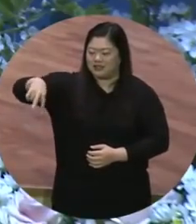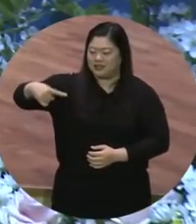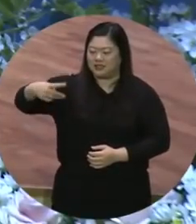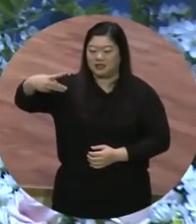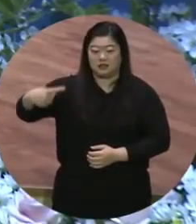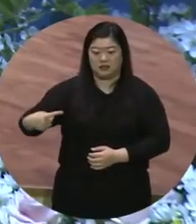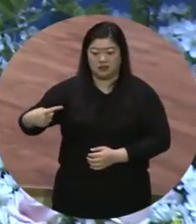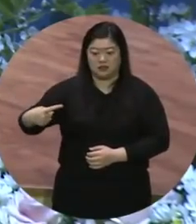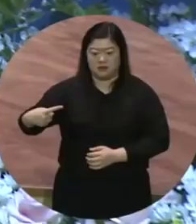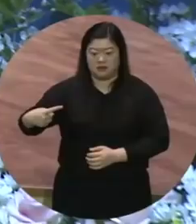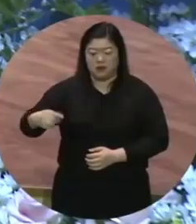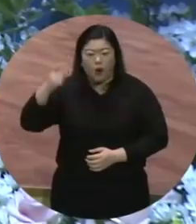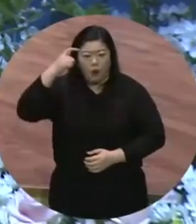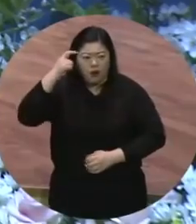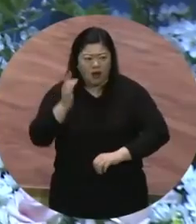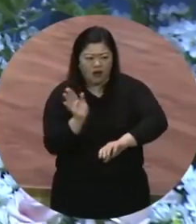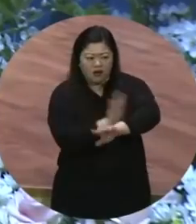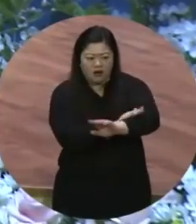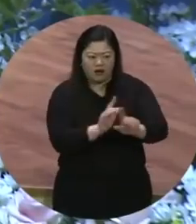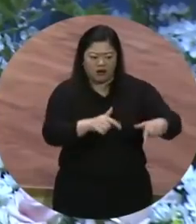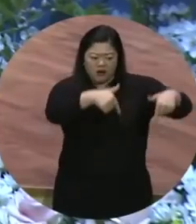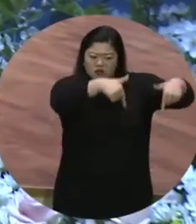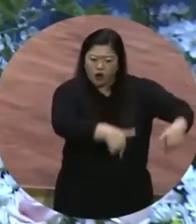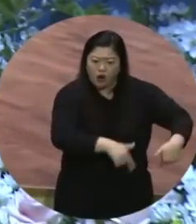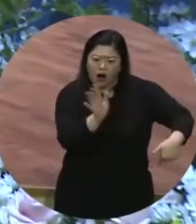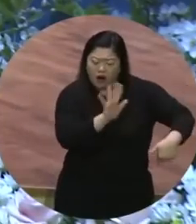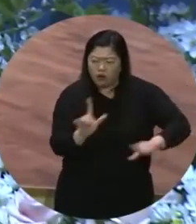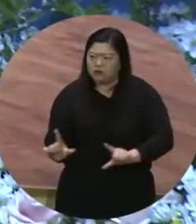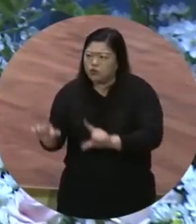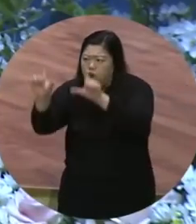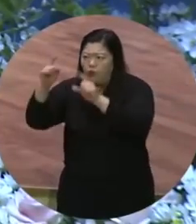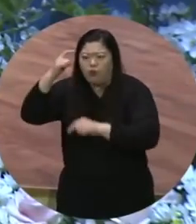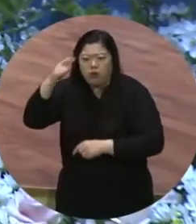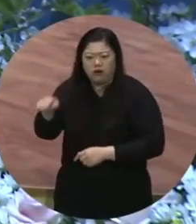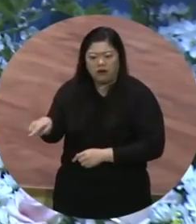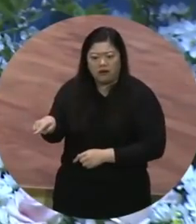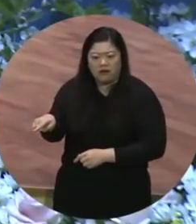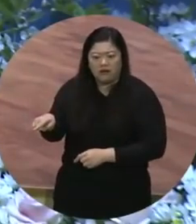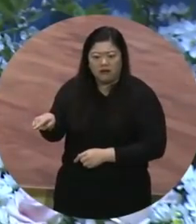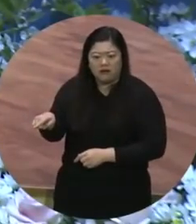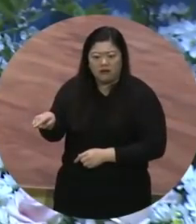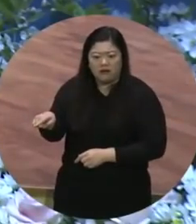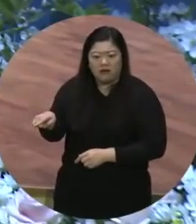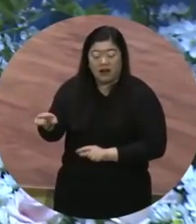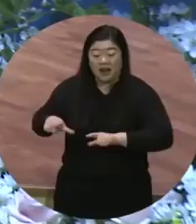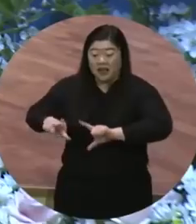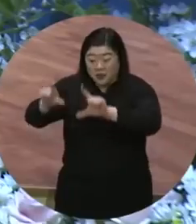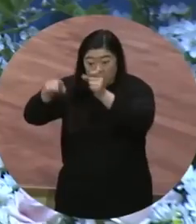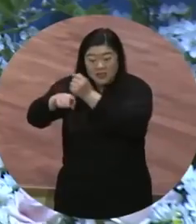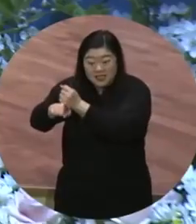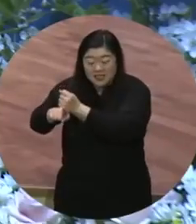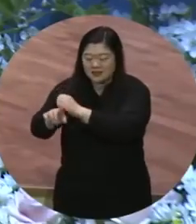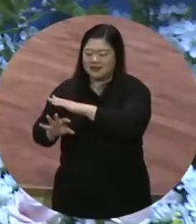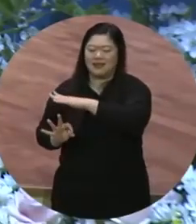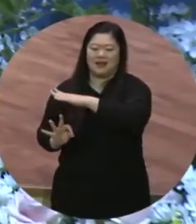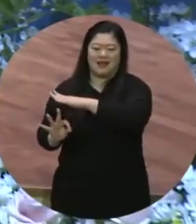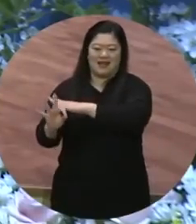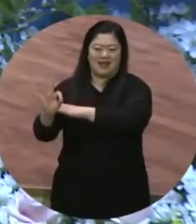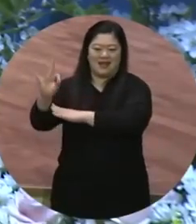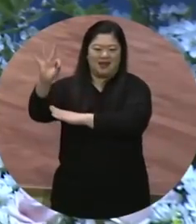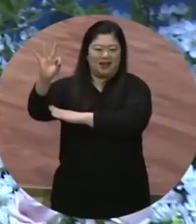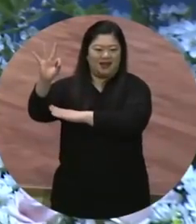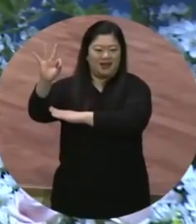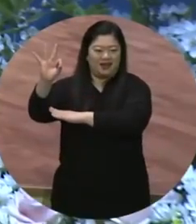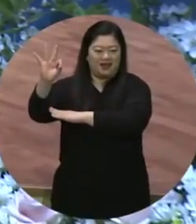했을까? 부활절을. 이스트가 이 동쪽은 해가 뜨는 곳이잖아요. 해가 뜬다 이